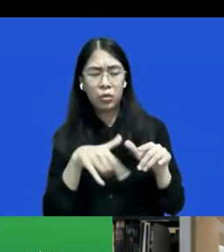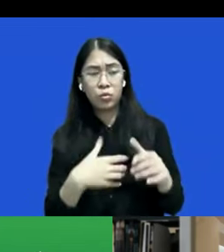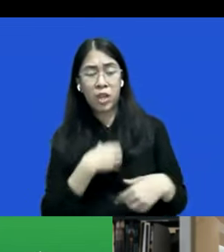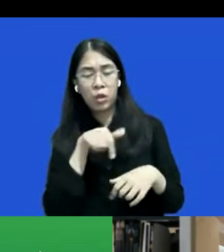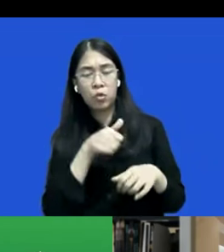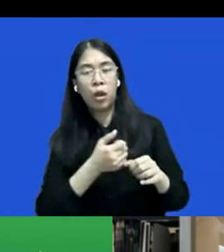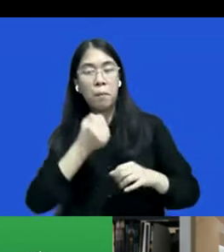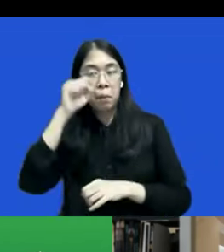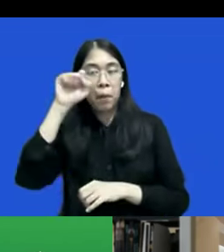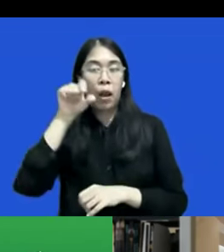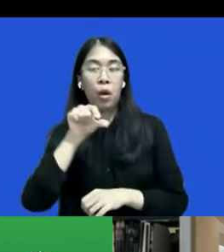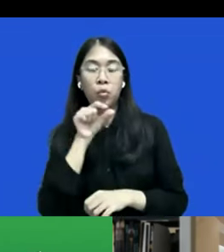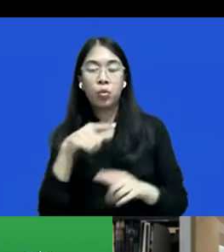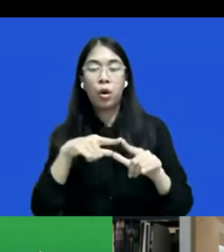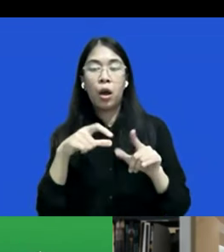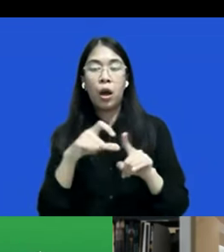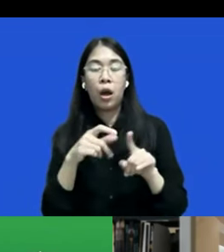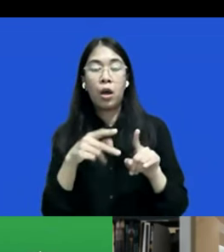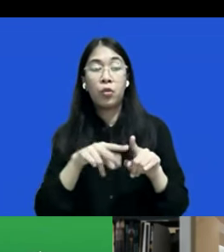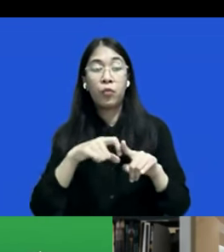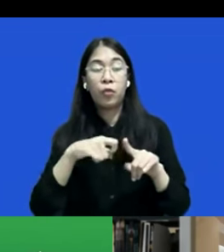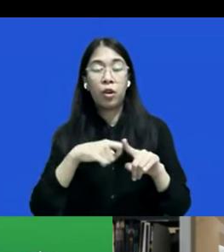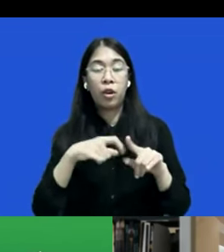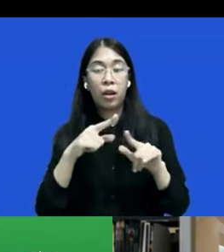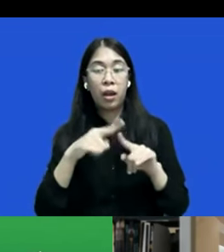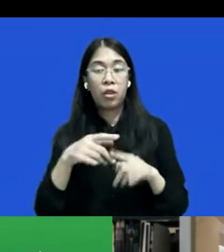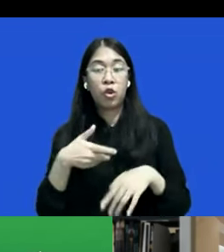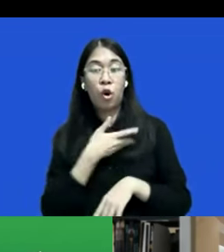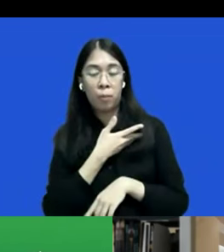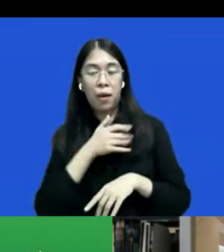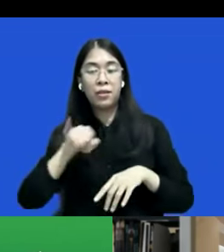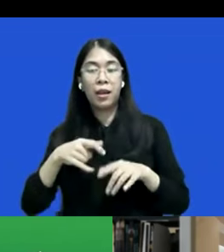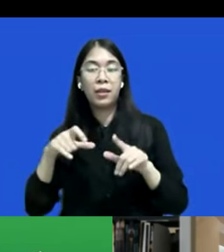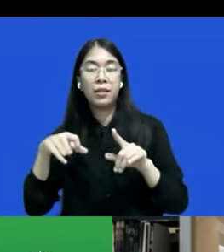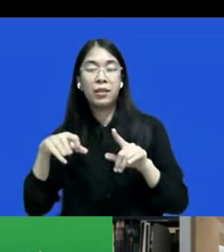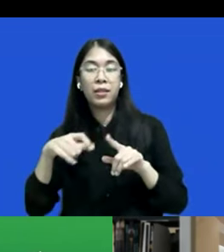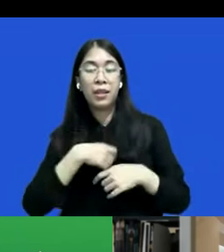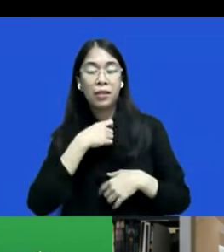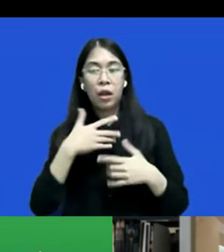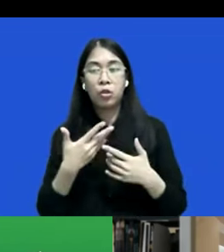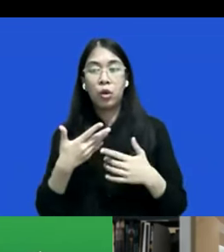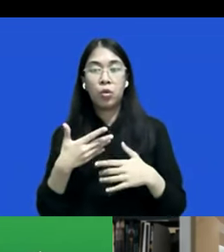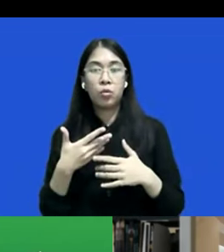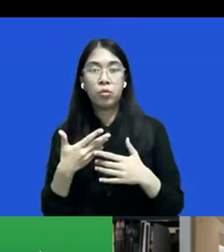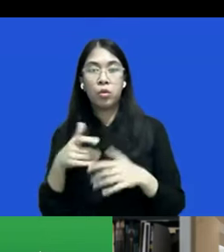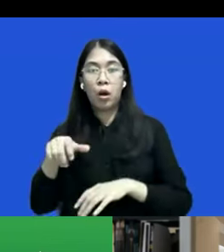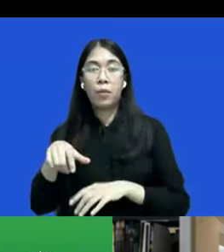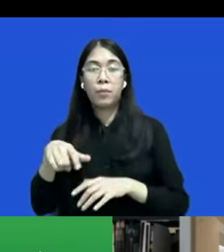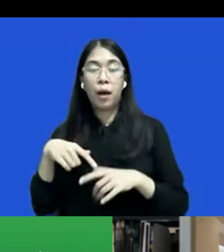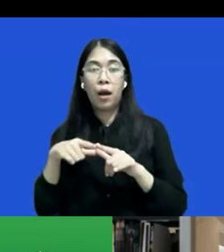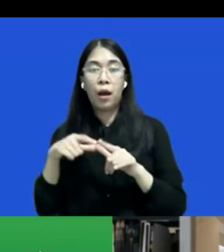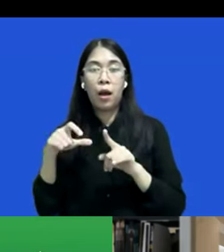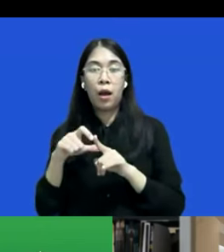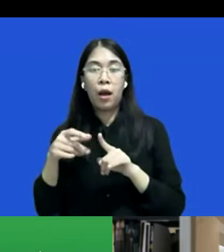pembela, advokat korban menjadi jaksa, atau advokat korban sebagai jaksa. Advokat pelaku dan advokat pelaku